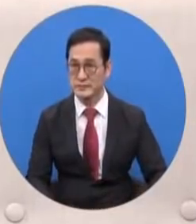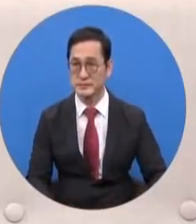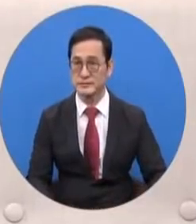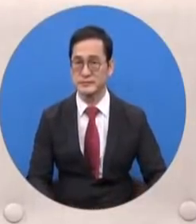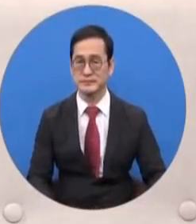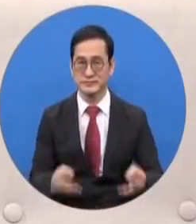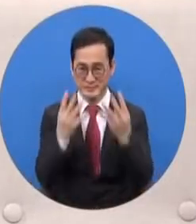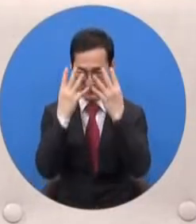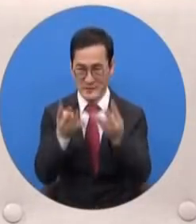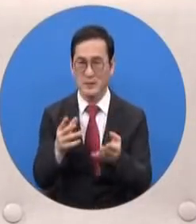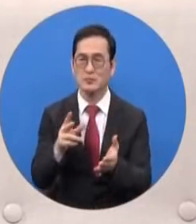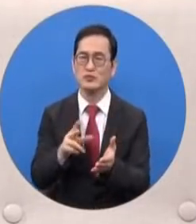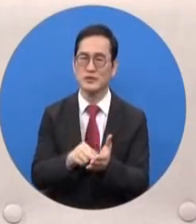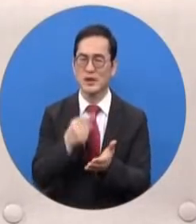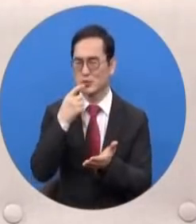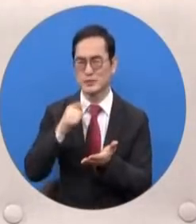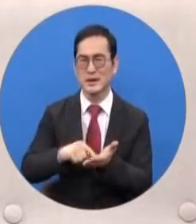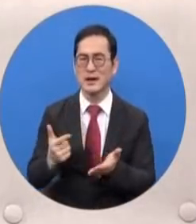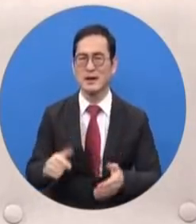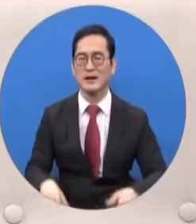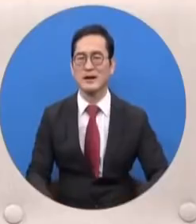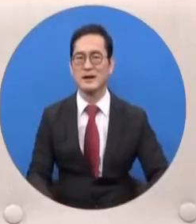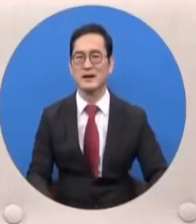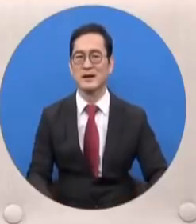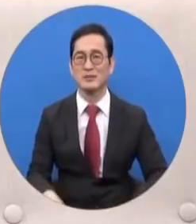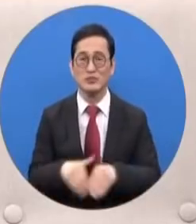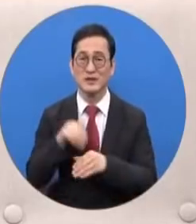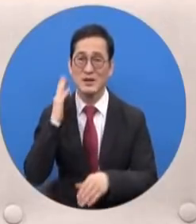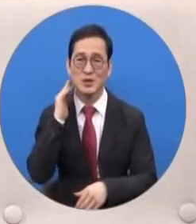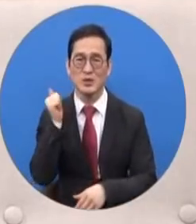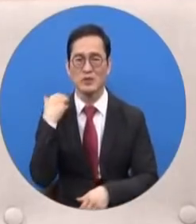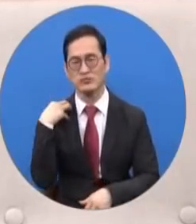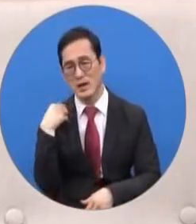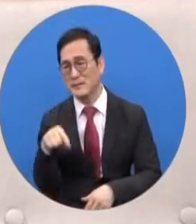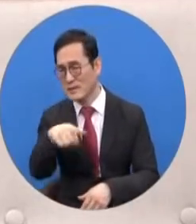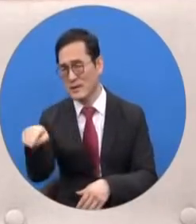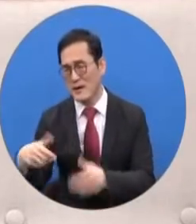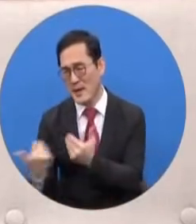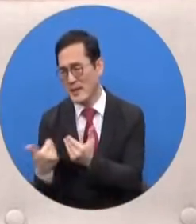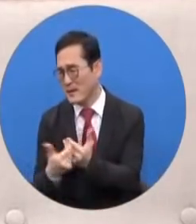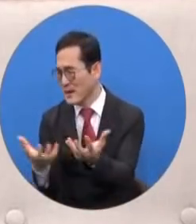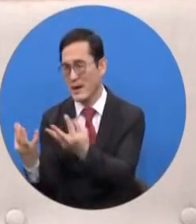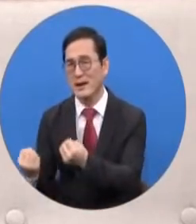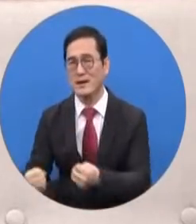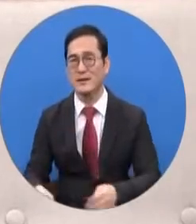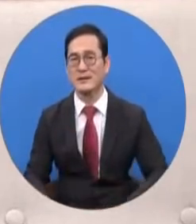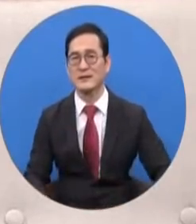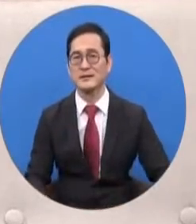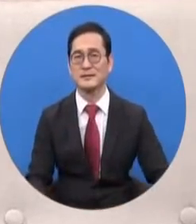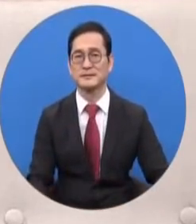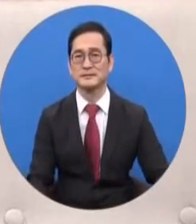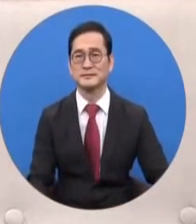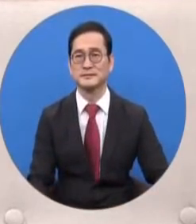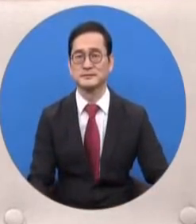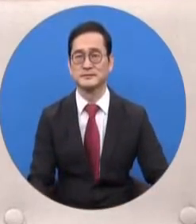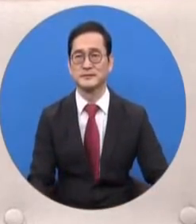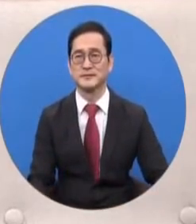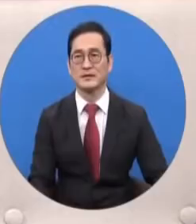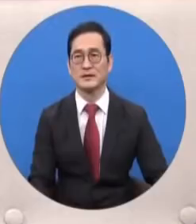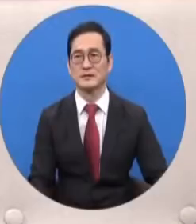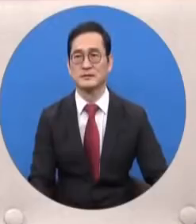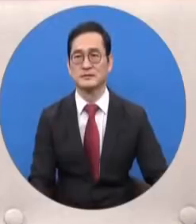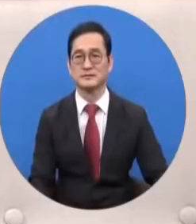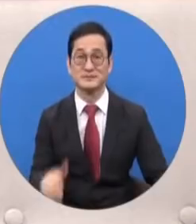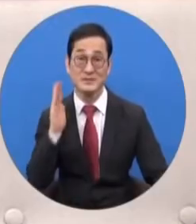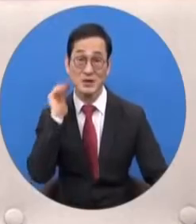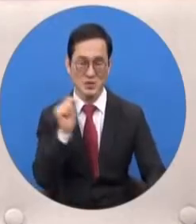같습니다. 문재인 대통령이 섣불리 사면을 감행하기가 여간 어렵지 않을 것으로 보이는데 그 이유는 사면 자체가 대통령의 고유